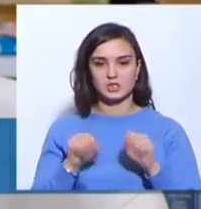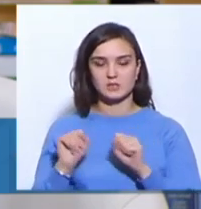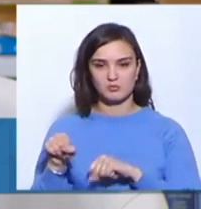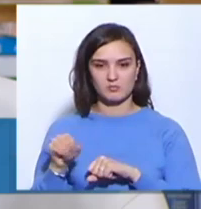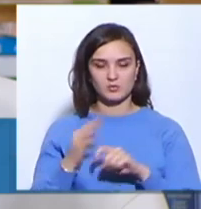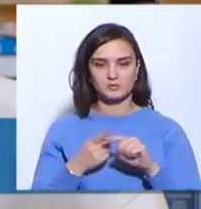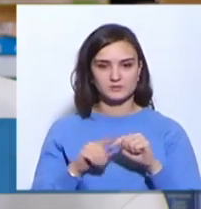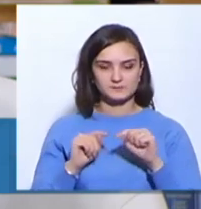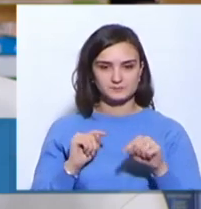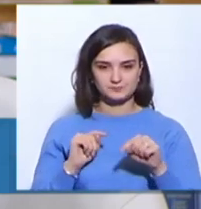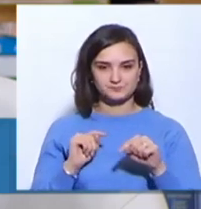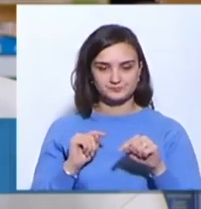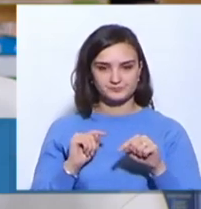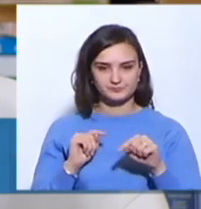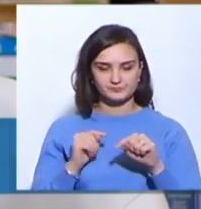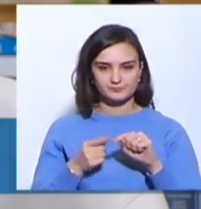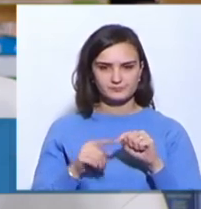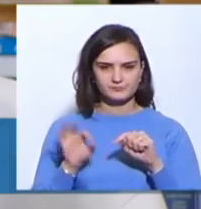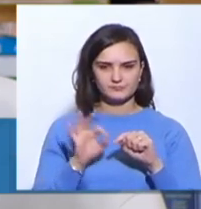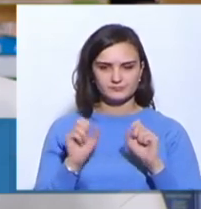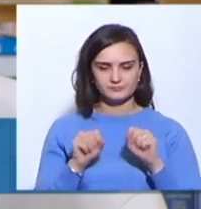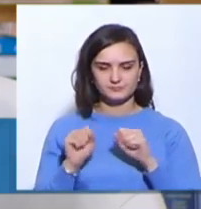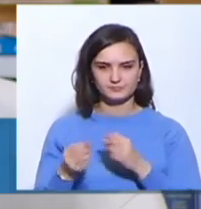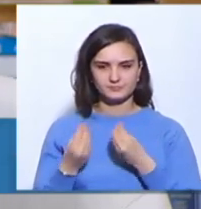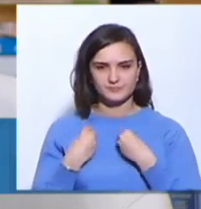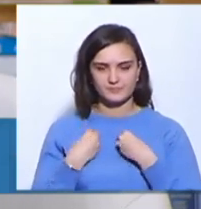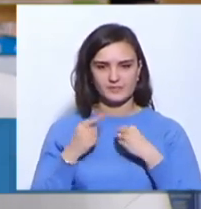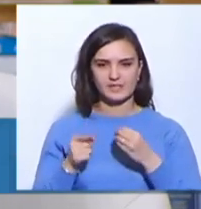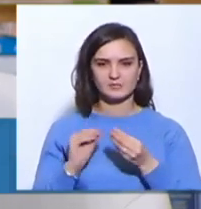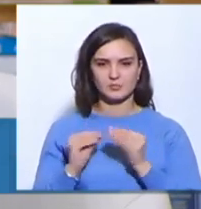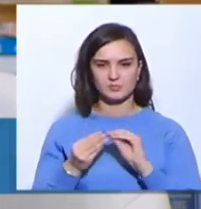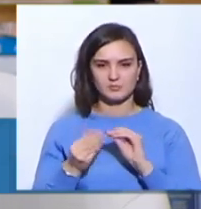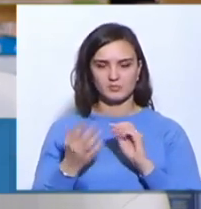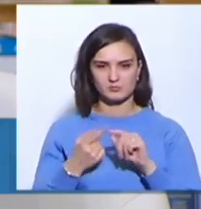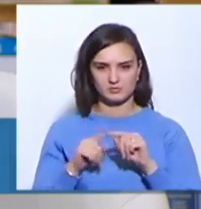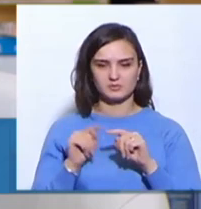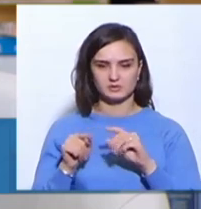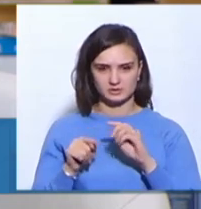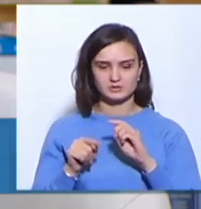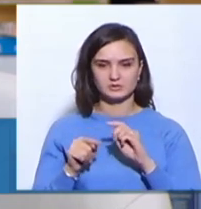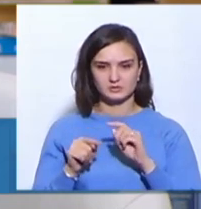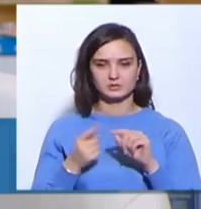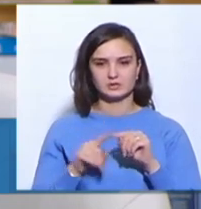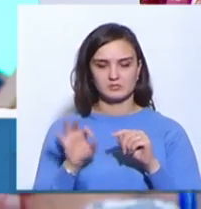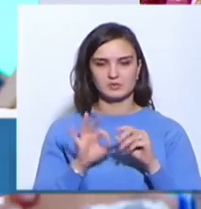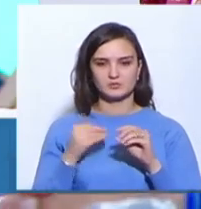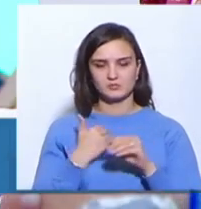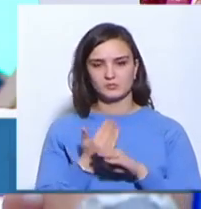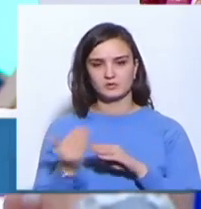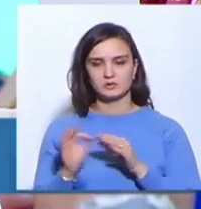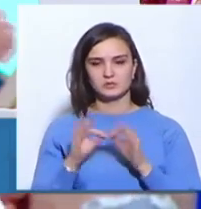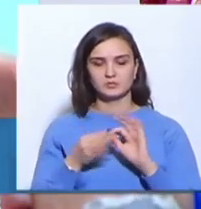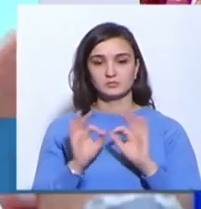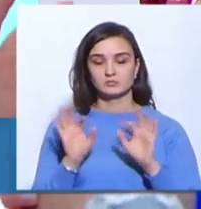რომელიც ამის შესაძლებლობას იძლევა, უბრალოდ ის პროგრამები, რომლებიც ამის შესაძლებლობას იძლევა. აი ამაზე ჩვენ მოგვიანებით